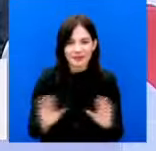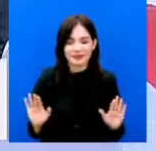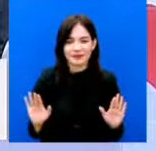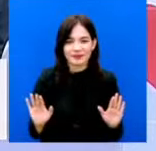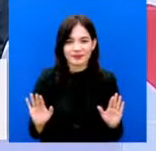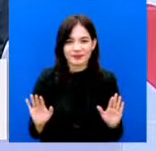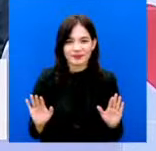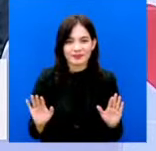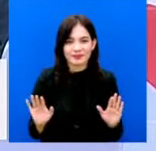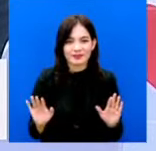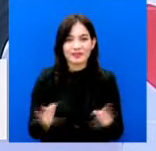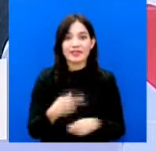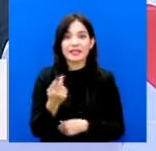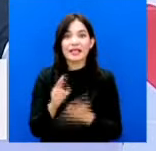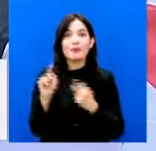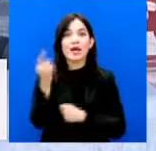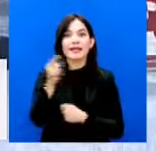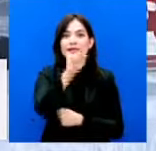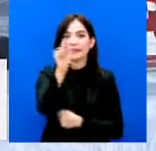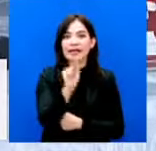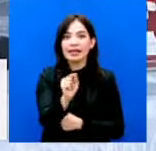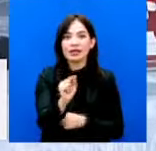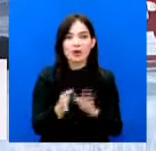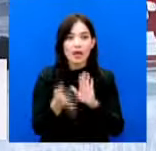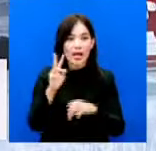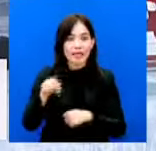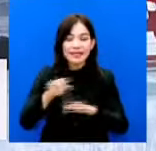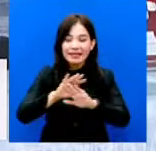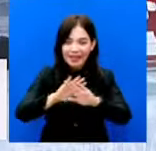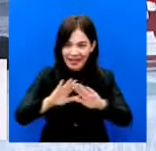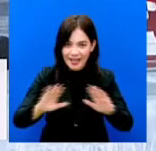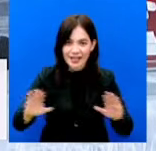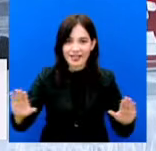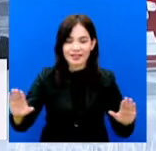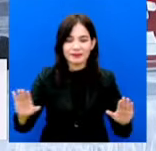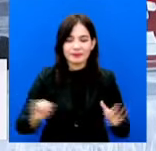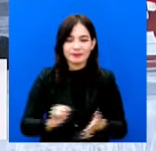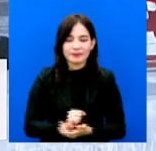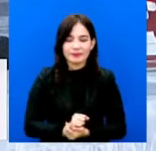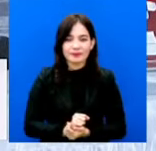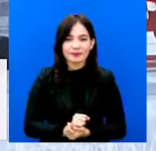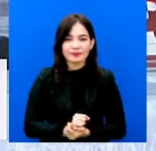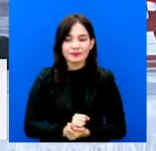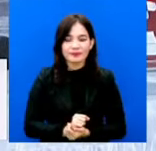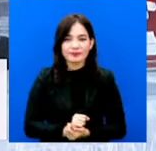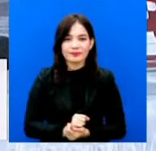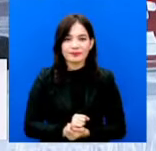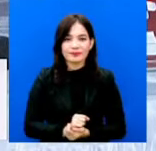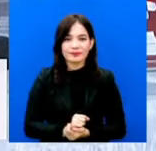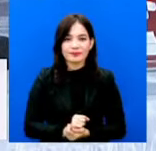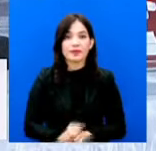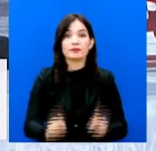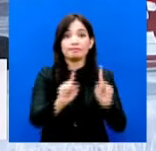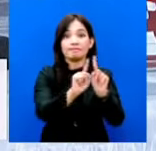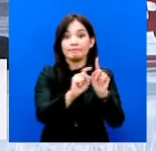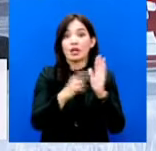Harap tenang. Kita akan mulai sesi pertanyaan lagi. Semuanya, para hadirin harap tenang. Berikutnya adalah pasangan